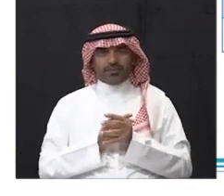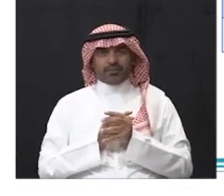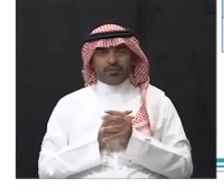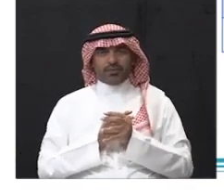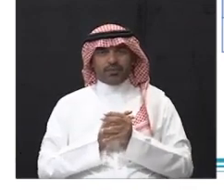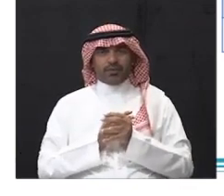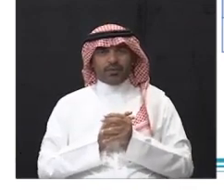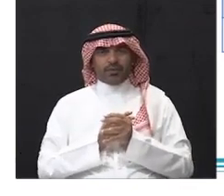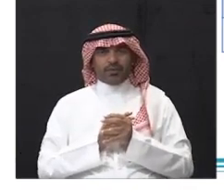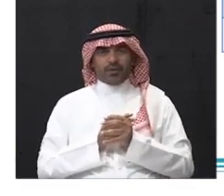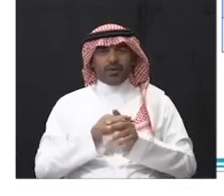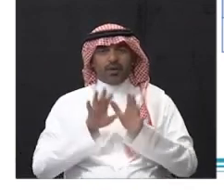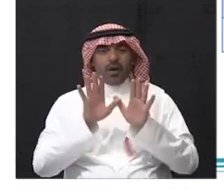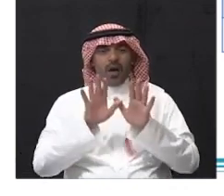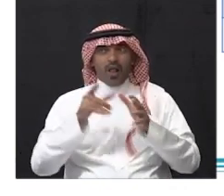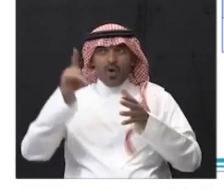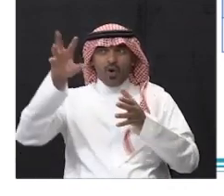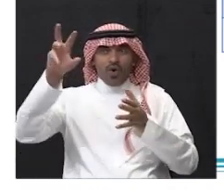نوع؟